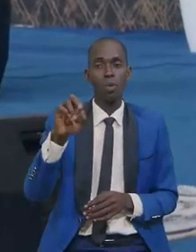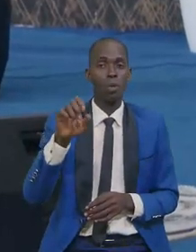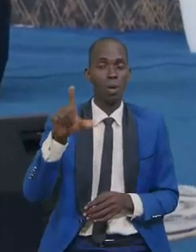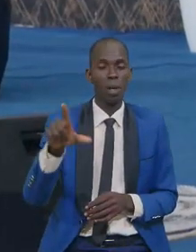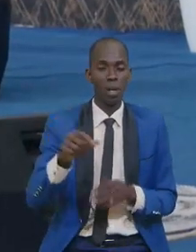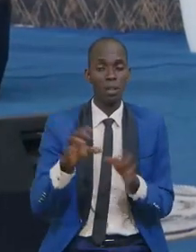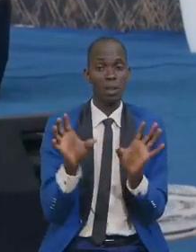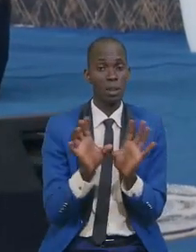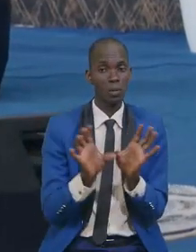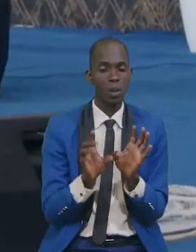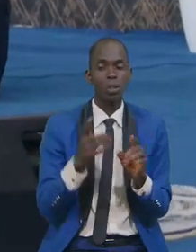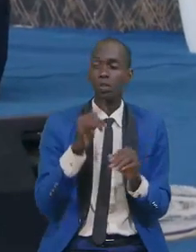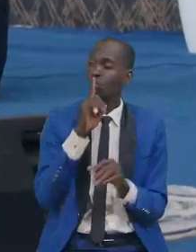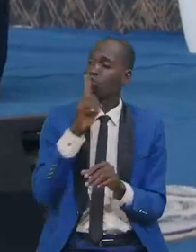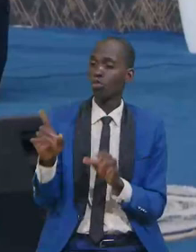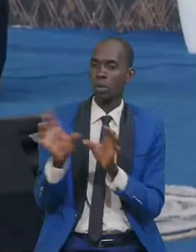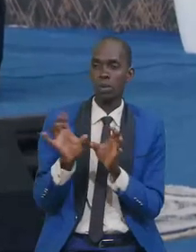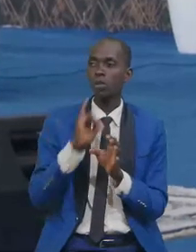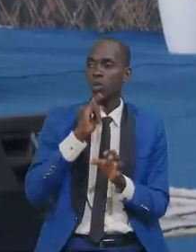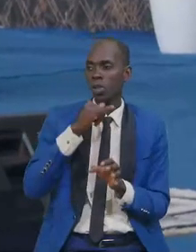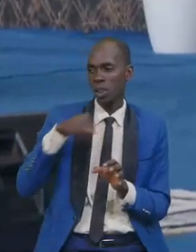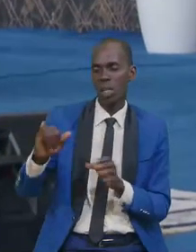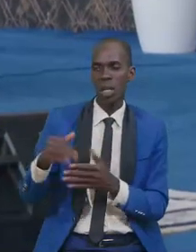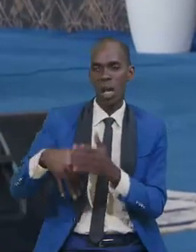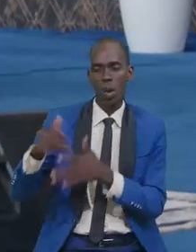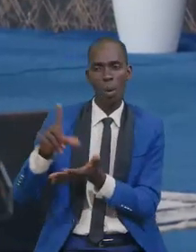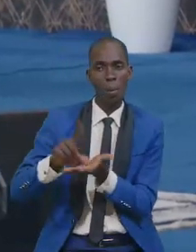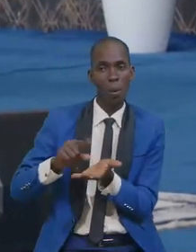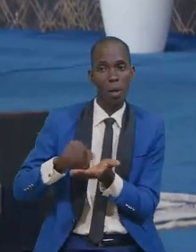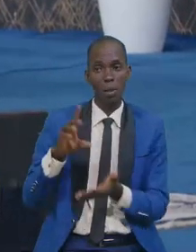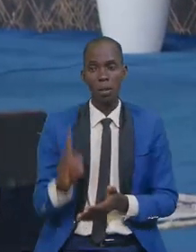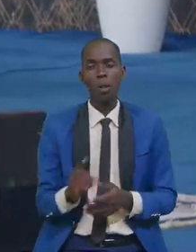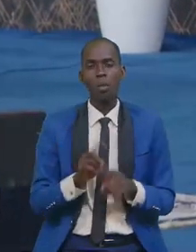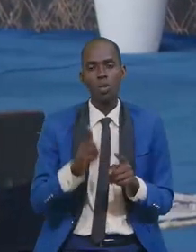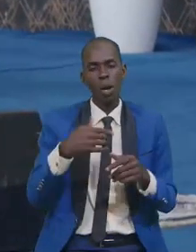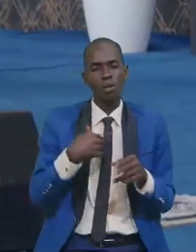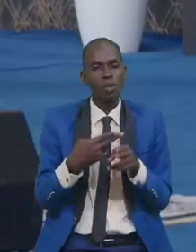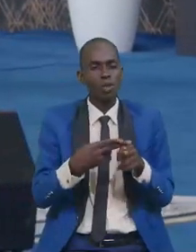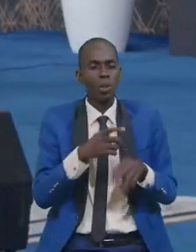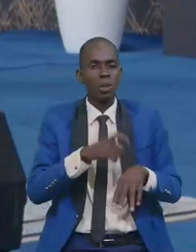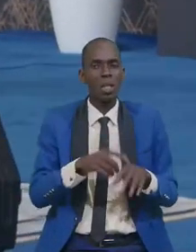de préparer le diplôme même. Mais tu as l'attestation.